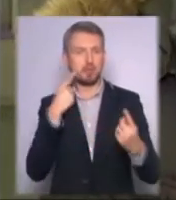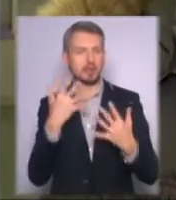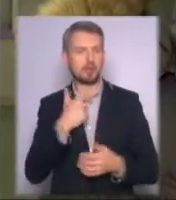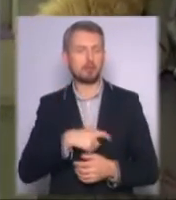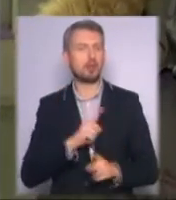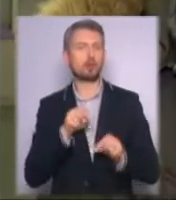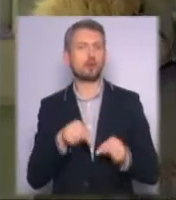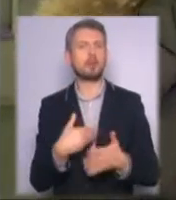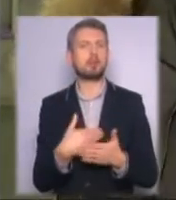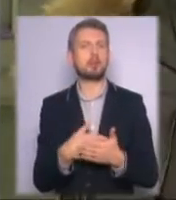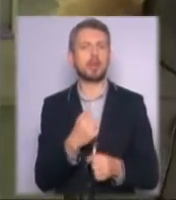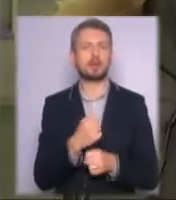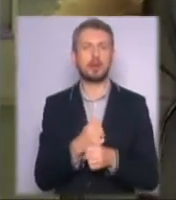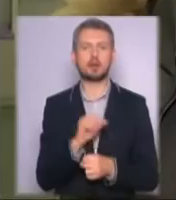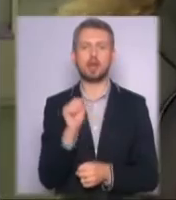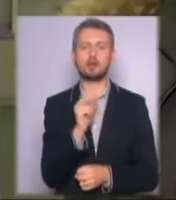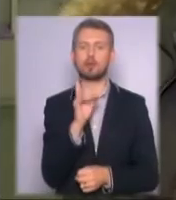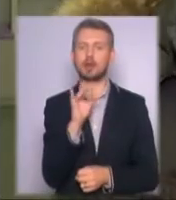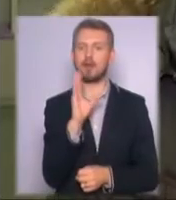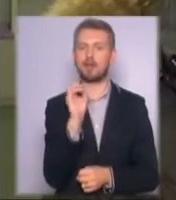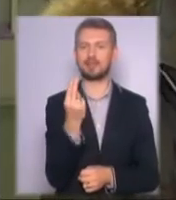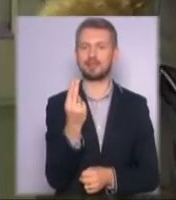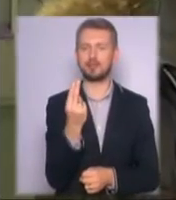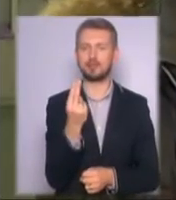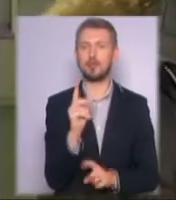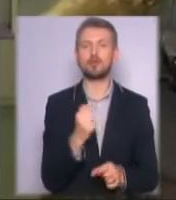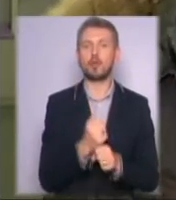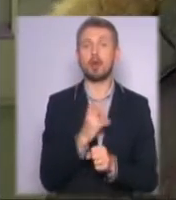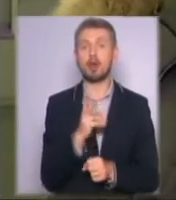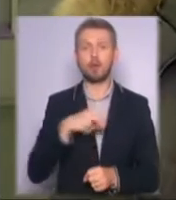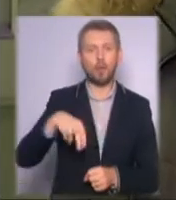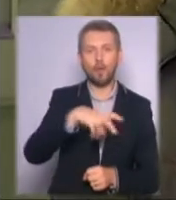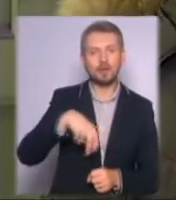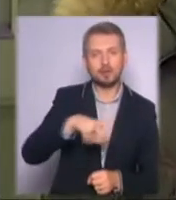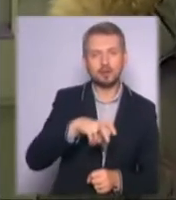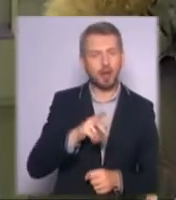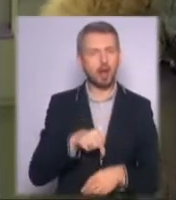что здесь, например, делает Артем Кравец, как он здесь ходит. Ну, то есть